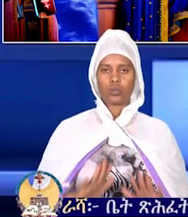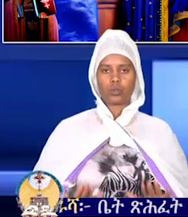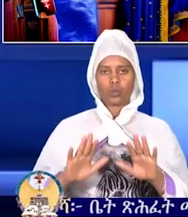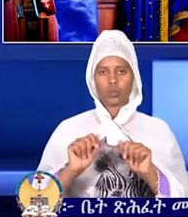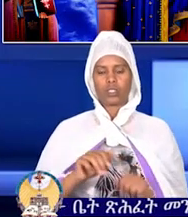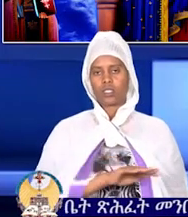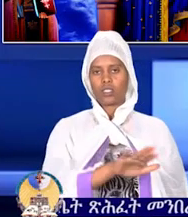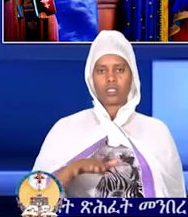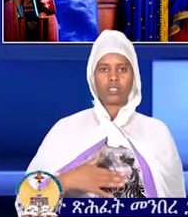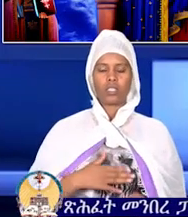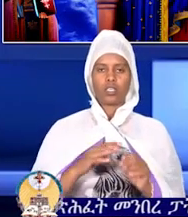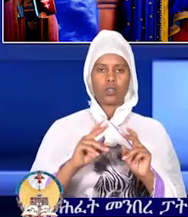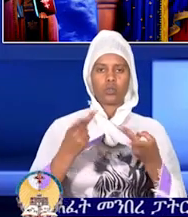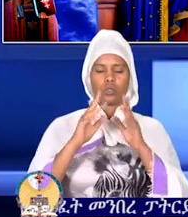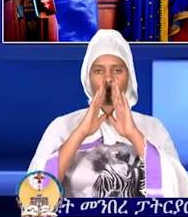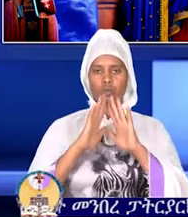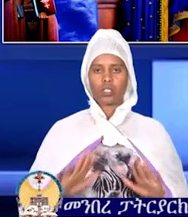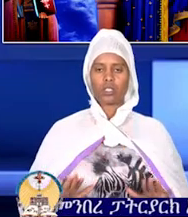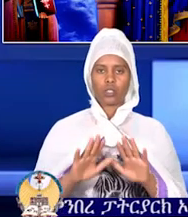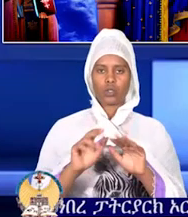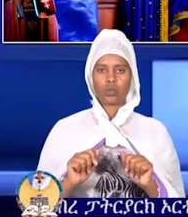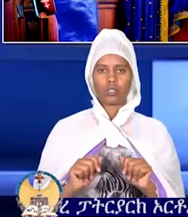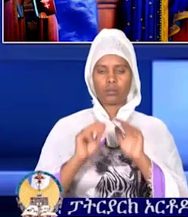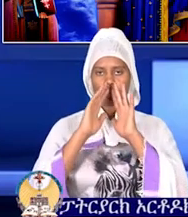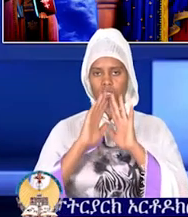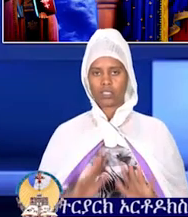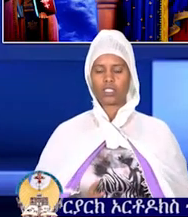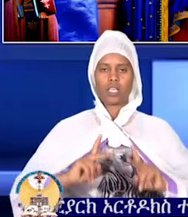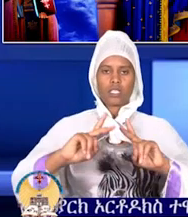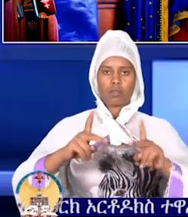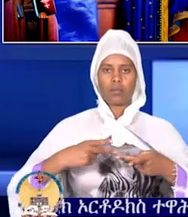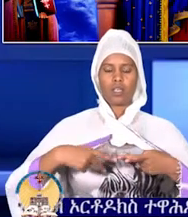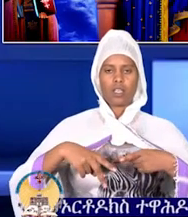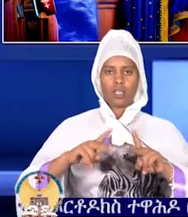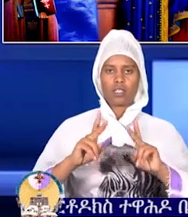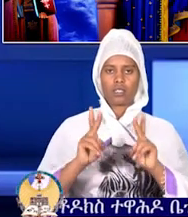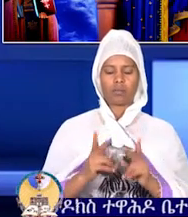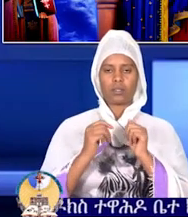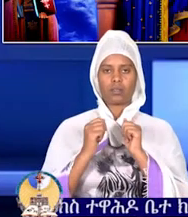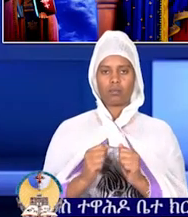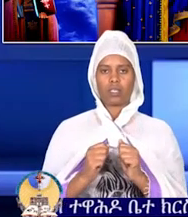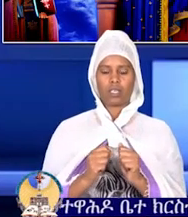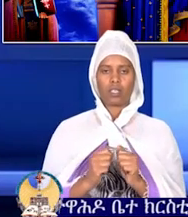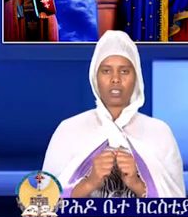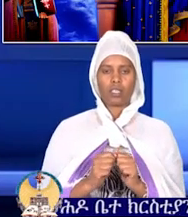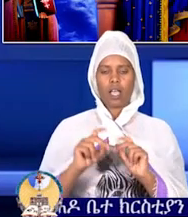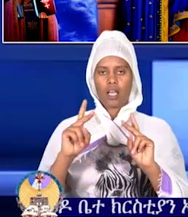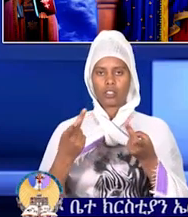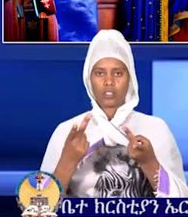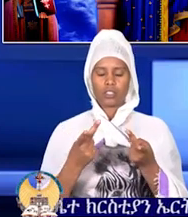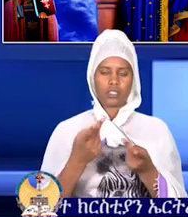ኣምላኽና ቅዱስ ዝኾነ ንሕና እውን ቅድስና ክህልወና ብቅድስና ክንመላለስ ከም